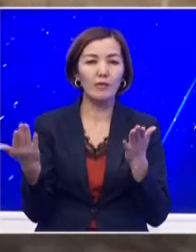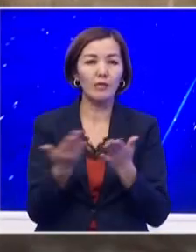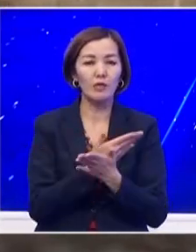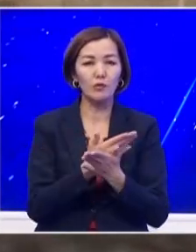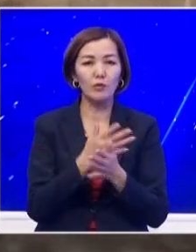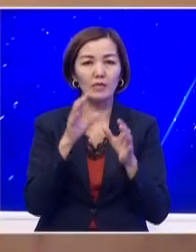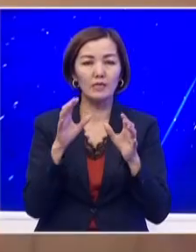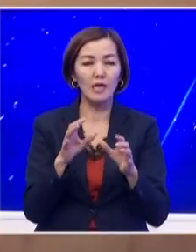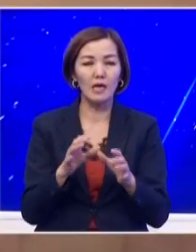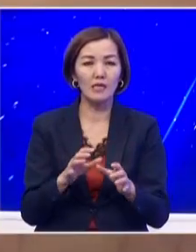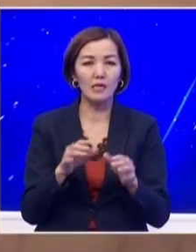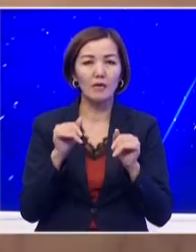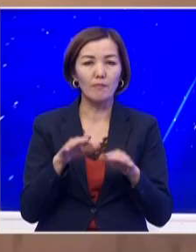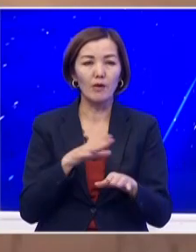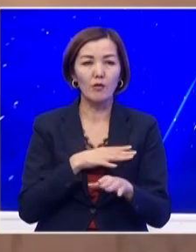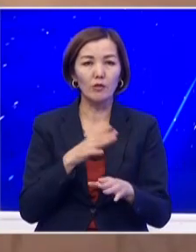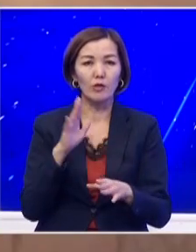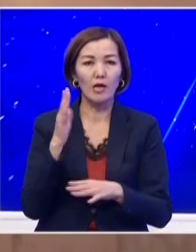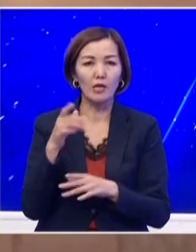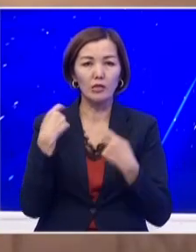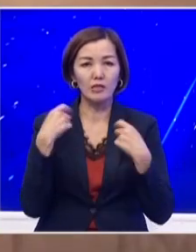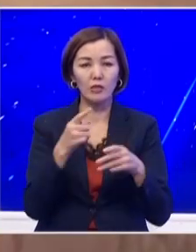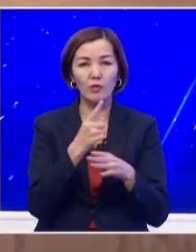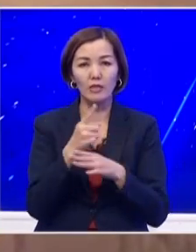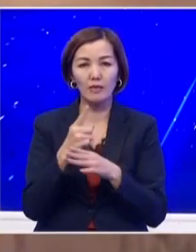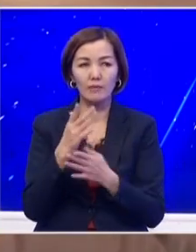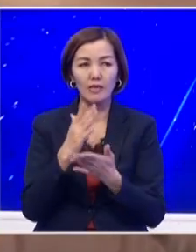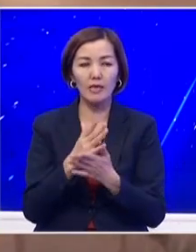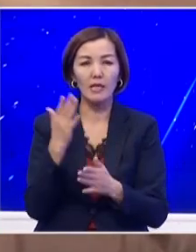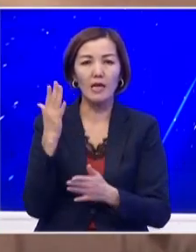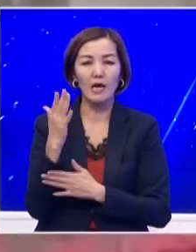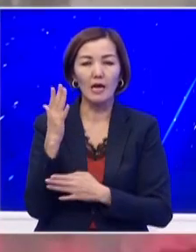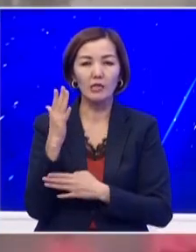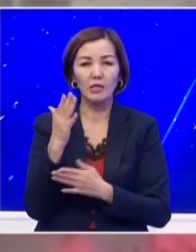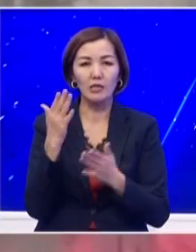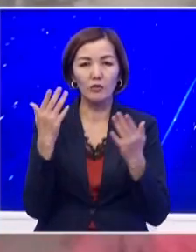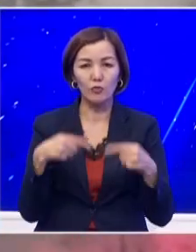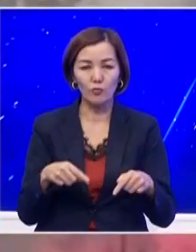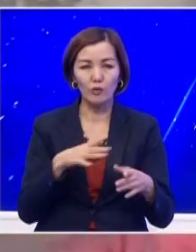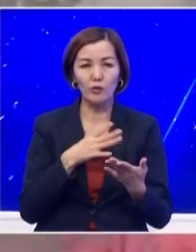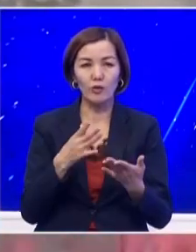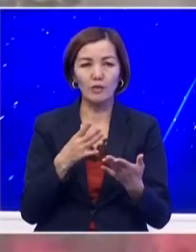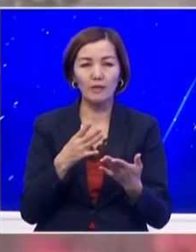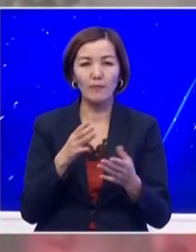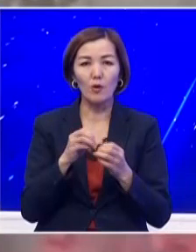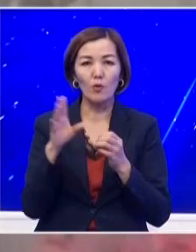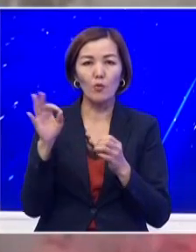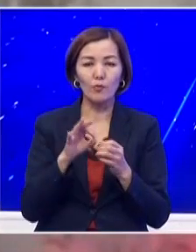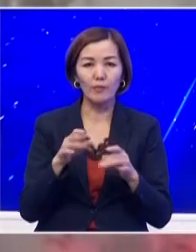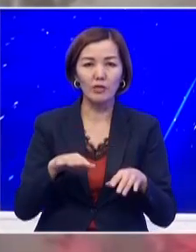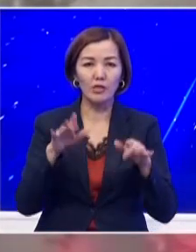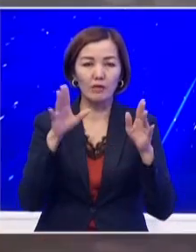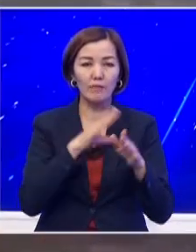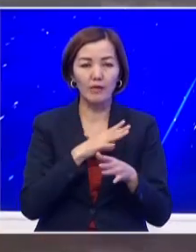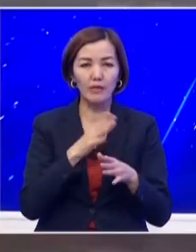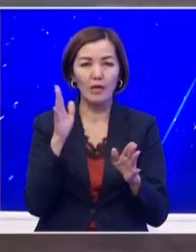жобасын мақылдады. Ол орман ағаштарын сатуға тыйым салуға бағытталған. Ағаштарын жойылуына байланысты, қауіпті газдың шамамен 10% атмосфераға шығарылады.